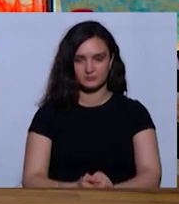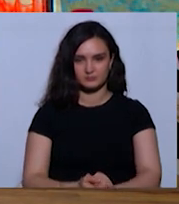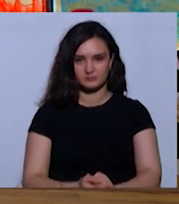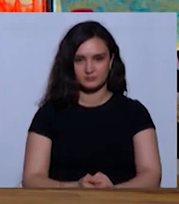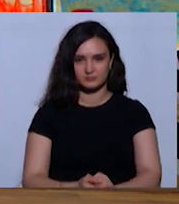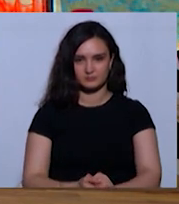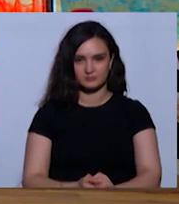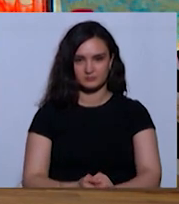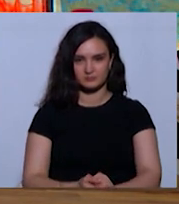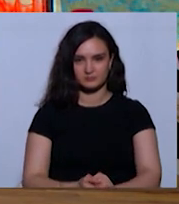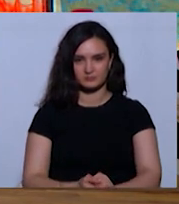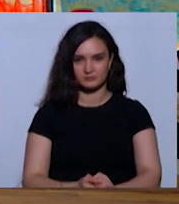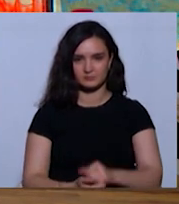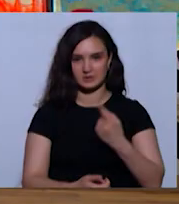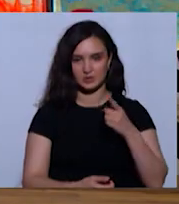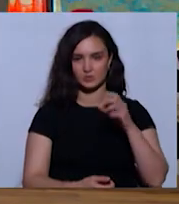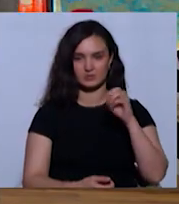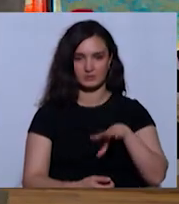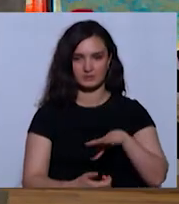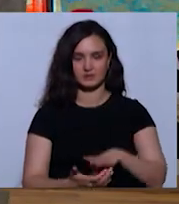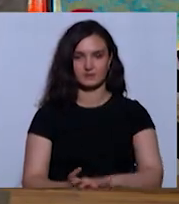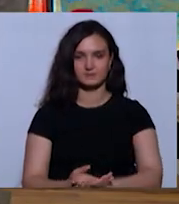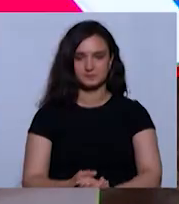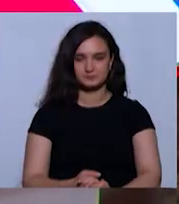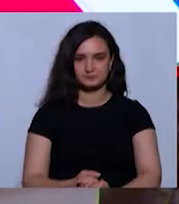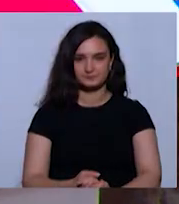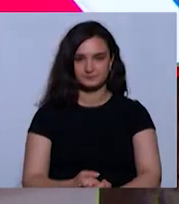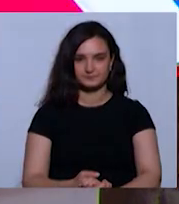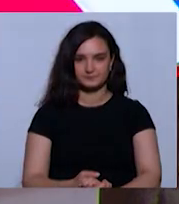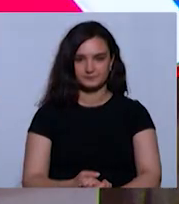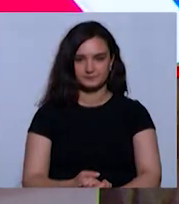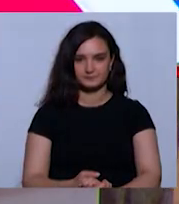უი, ერთი ცოტი. ესე.